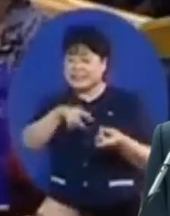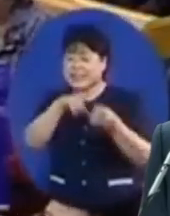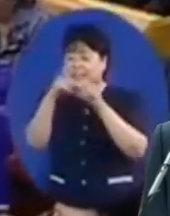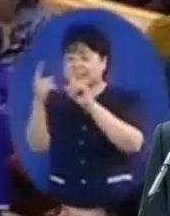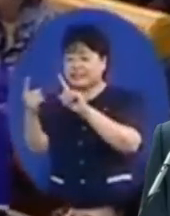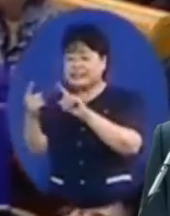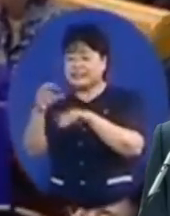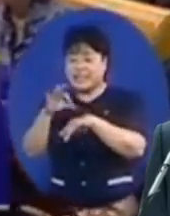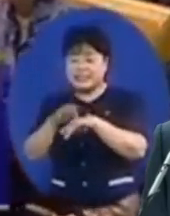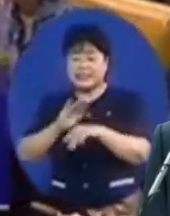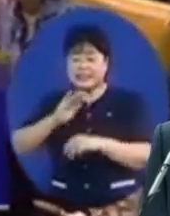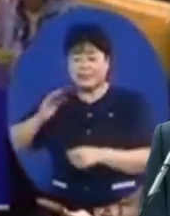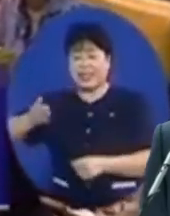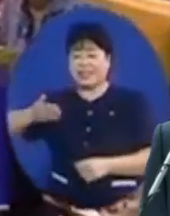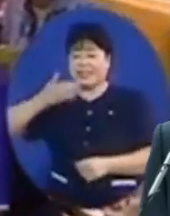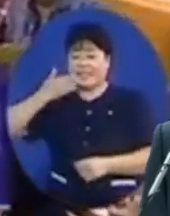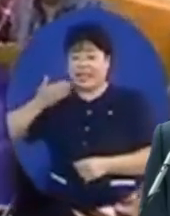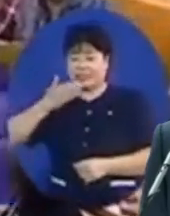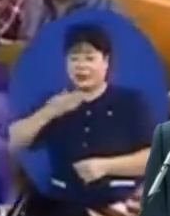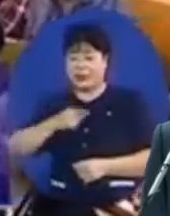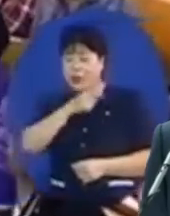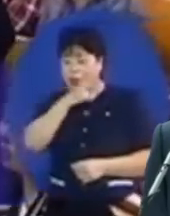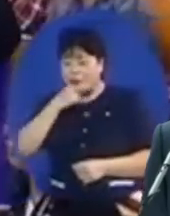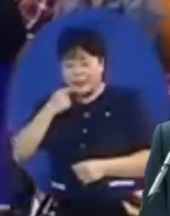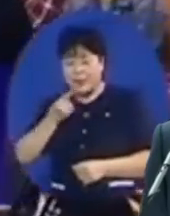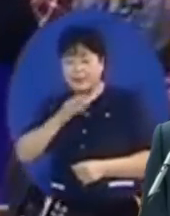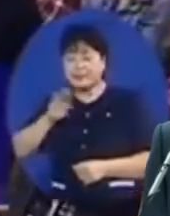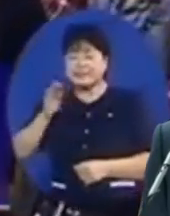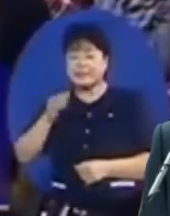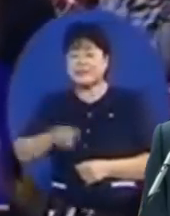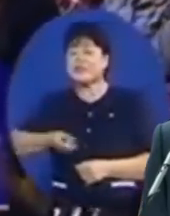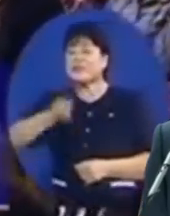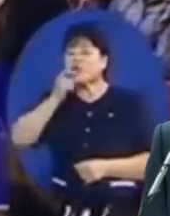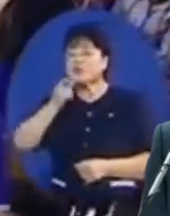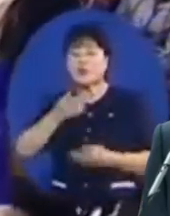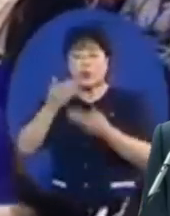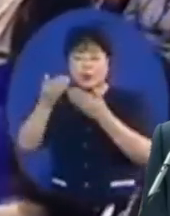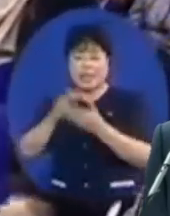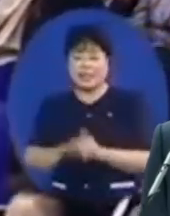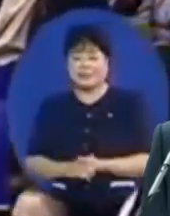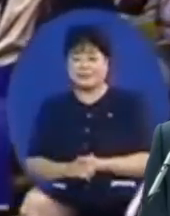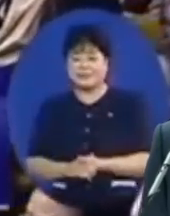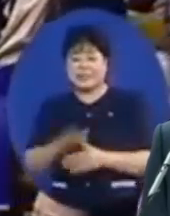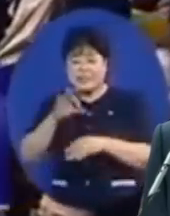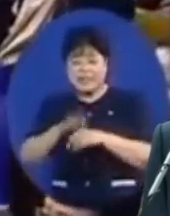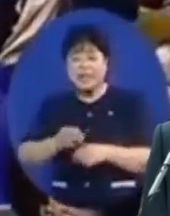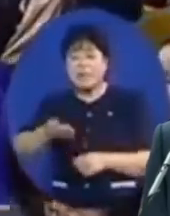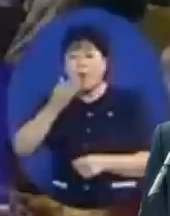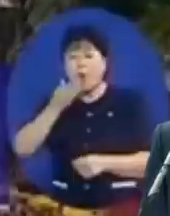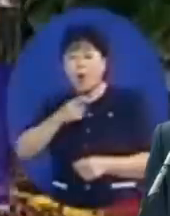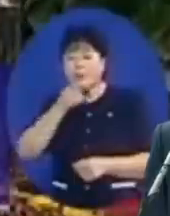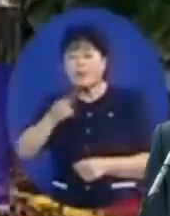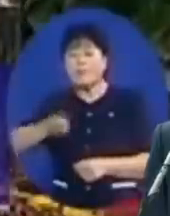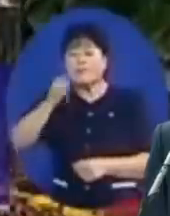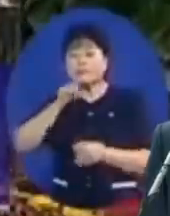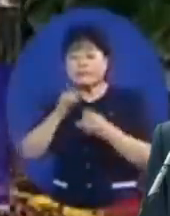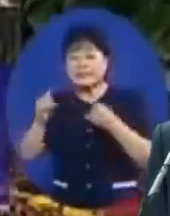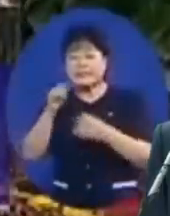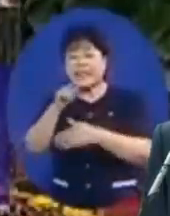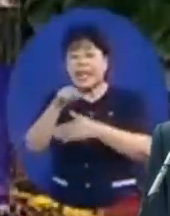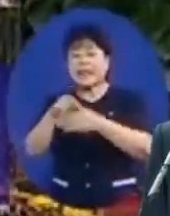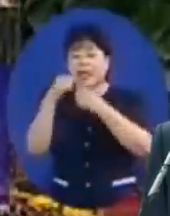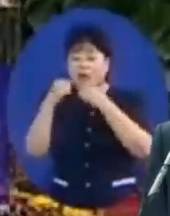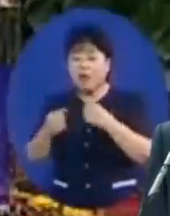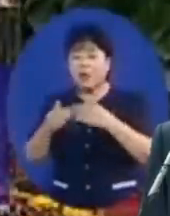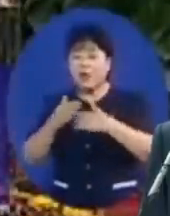다시 살리리니 내 살은 참된 양식이요 내 피는 참된 음료로다. 내 살을 먹고 내 피를 마시는 자는